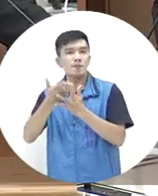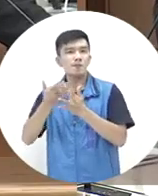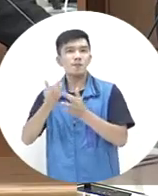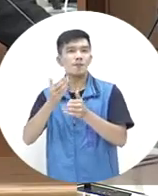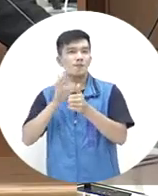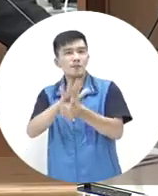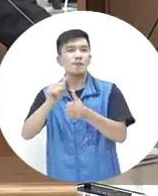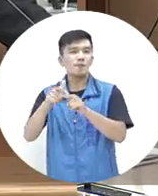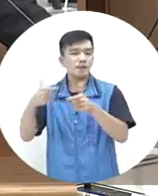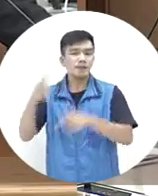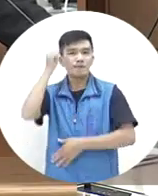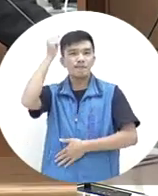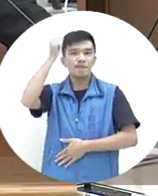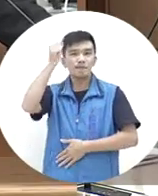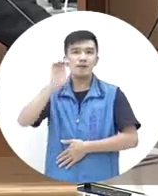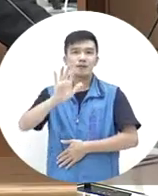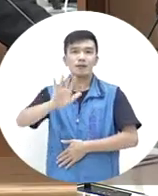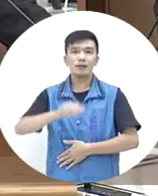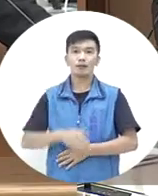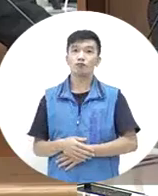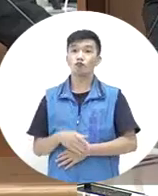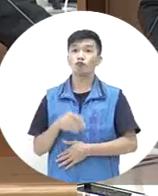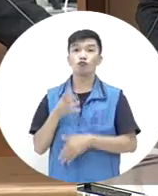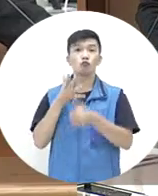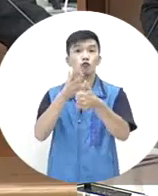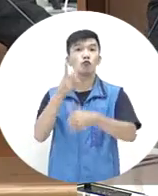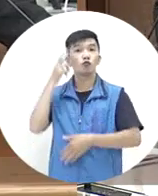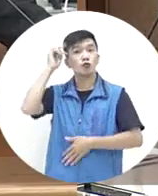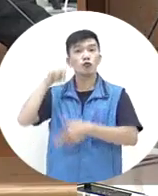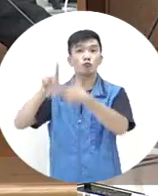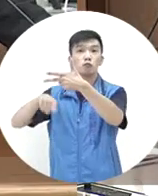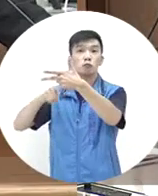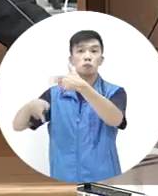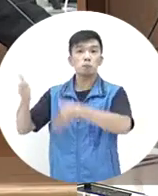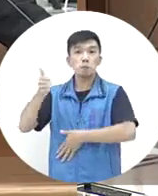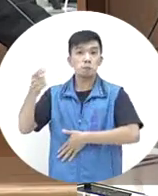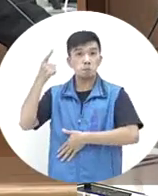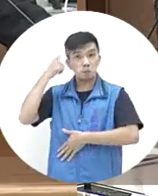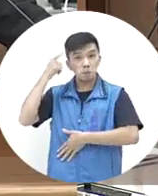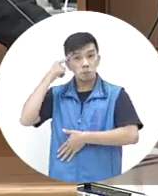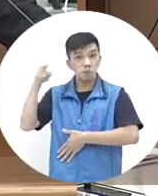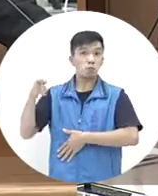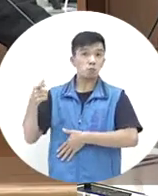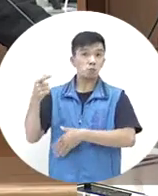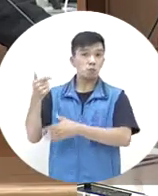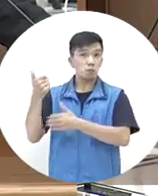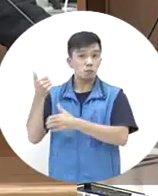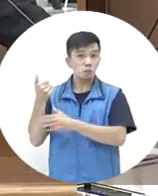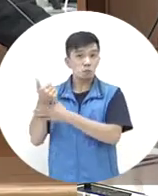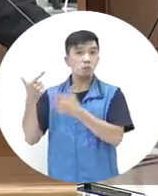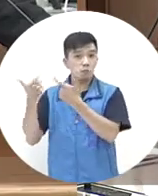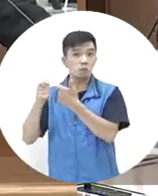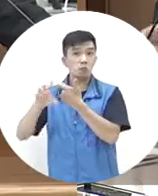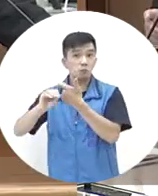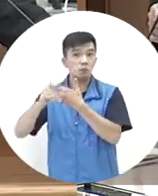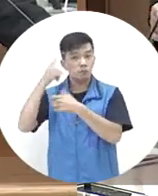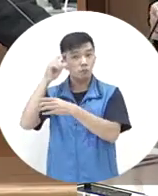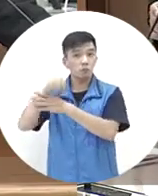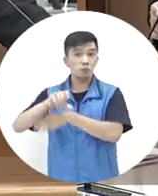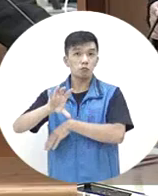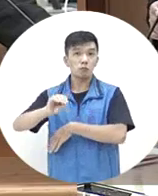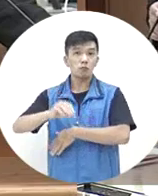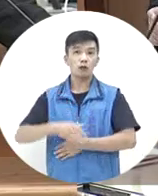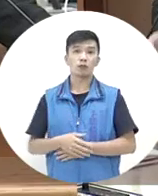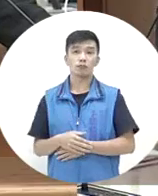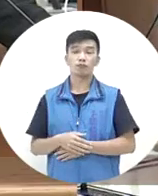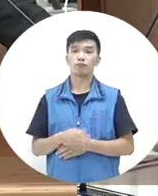等哦。那你认为他的路线你赞同吗？ 每一个人有每一个人的角色啦。 对， 他是党